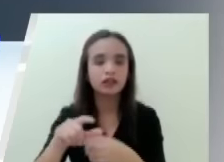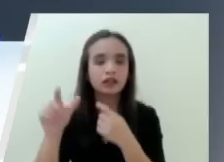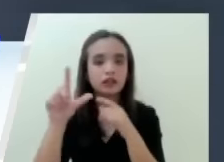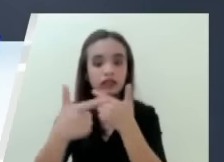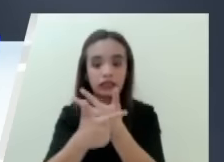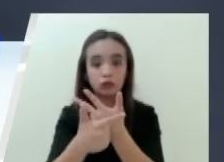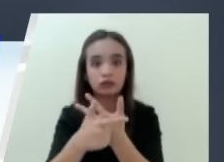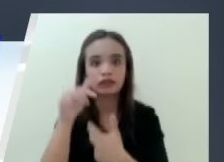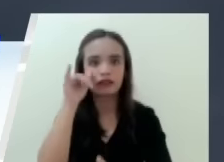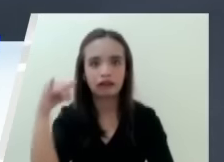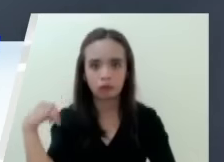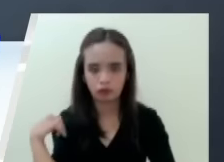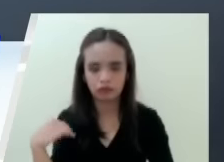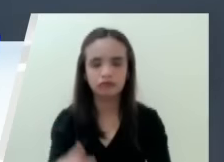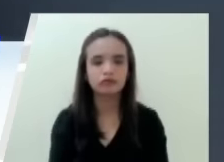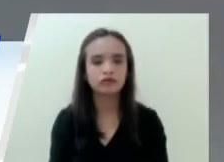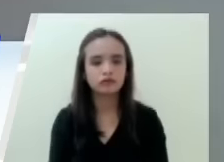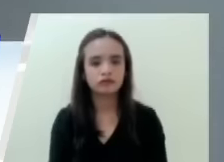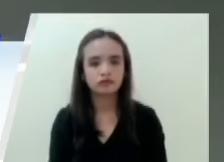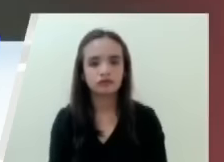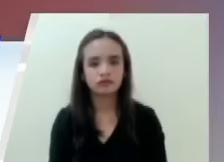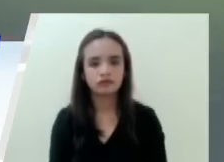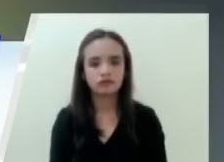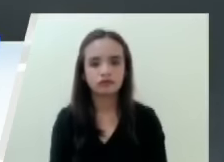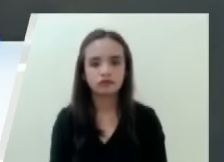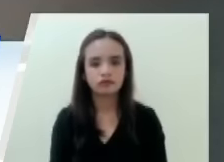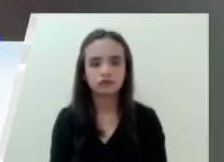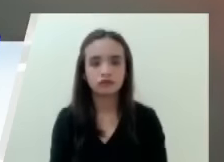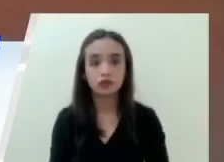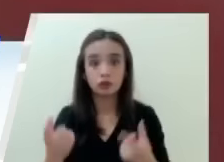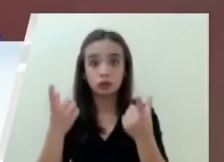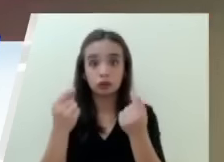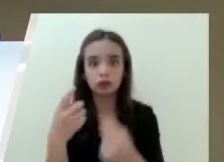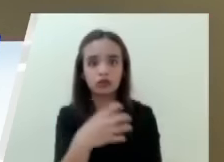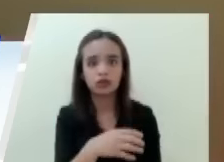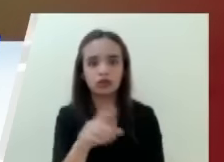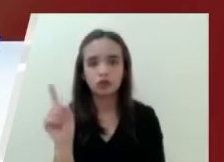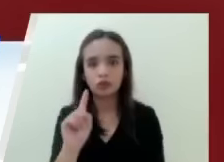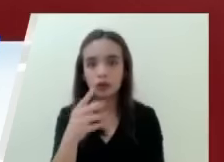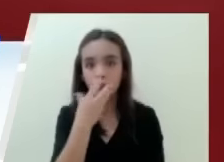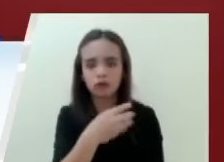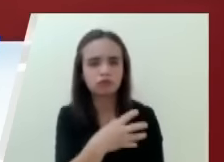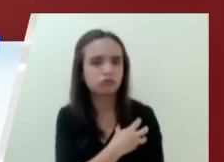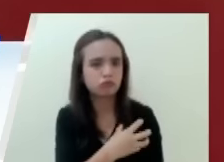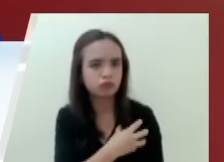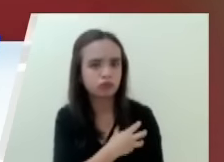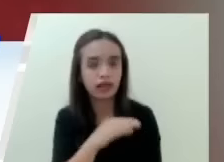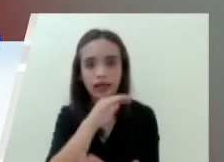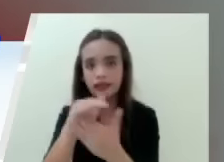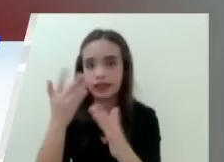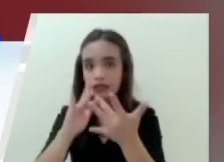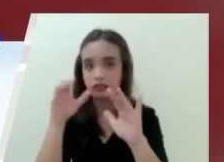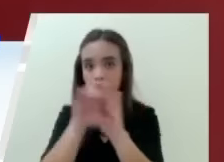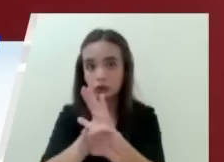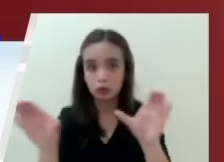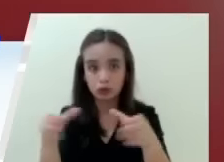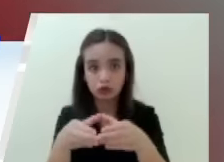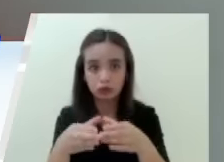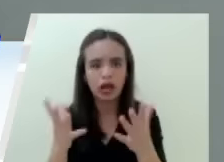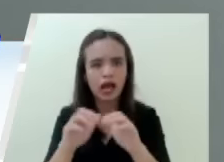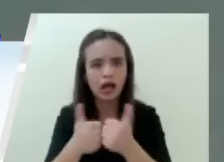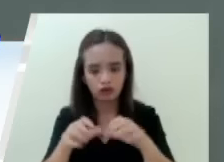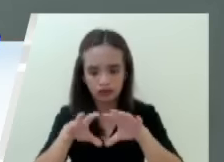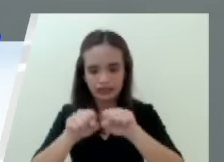cellphone, tanggalin. Biglang pumasok ang mga tauhan ng PNP, Anti-Cybercrime Group, sa bisa ng isang search warrant mula sa